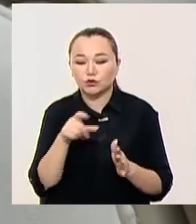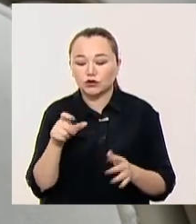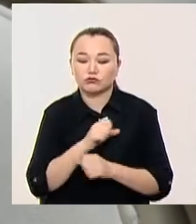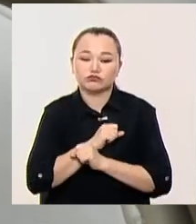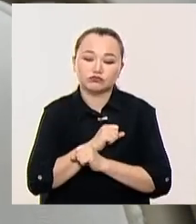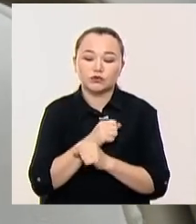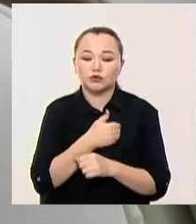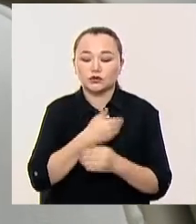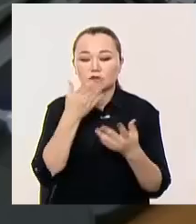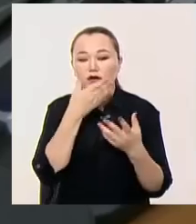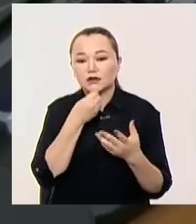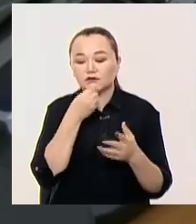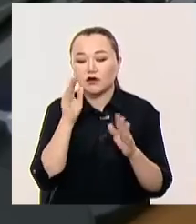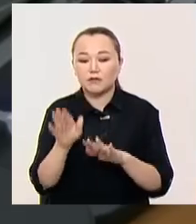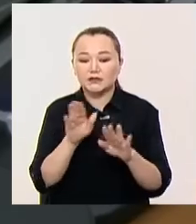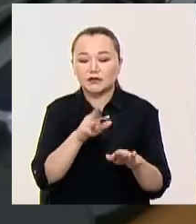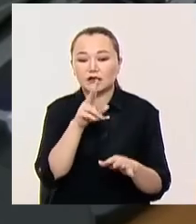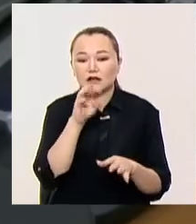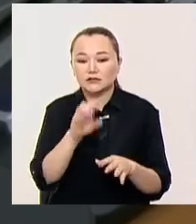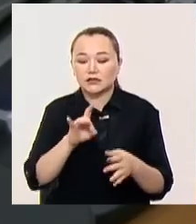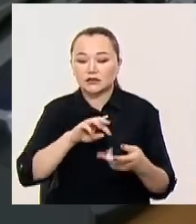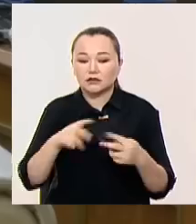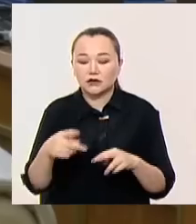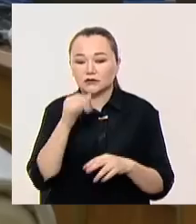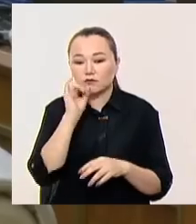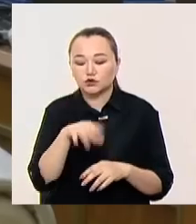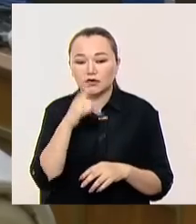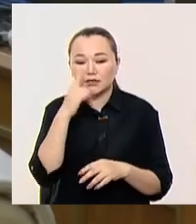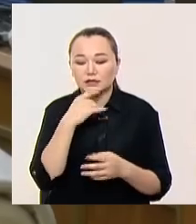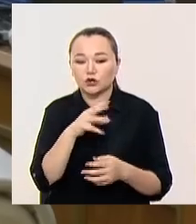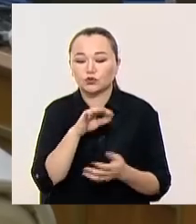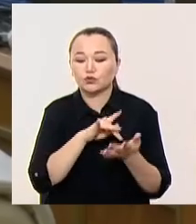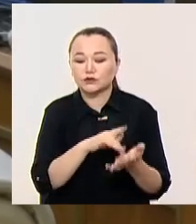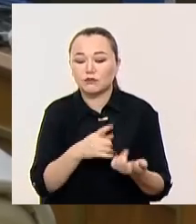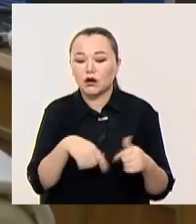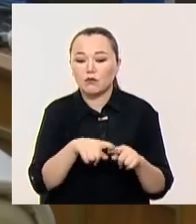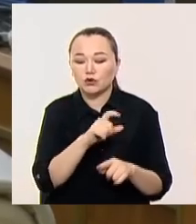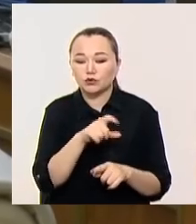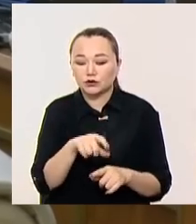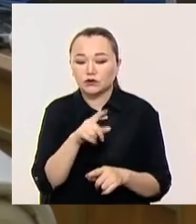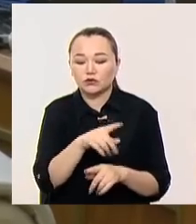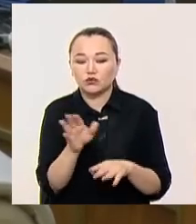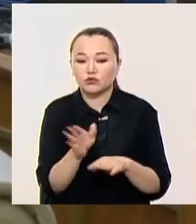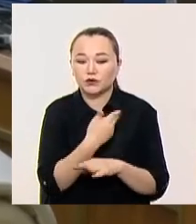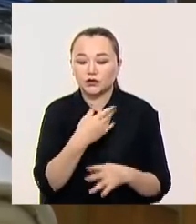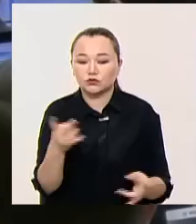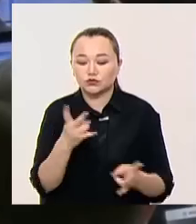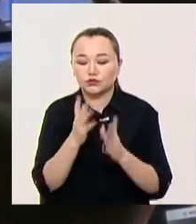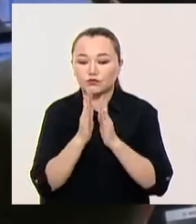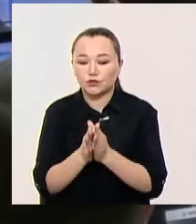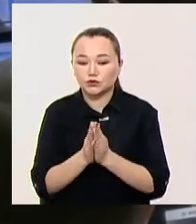демалып шырайлы жерлерді туризм кластеріне айналдыра алмаған Қазақ туризм компаниясындағы құзыретті алып тастауды